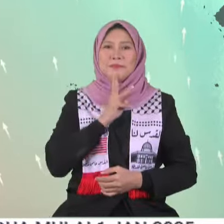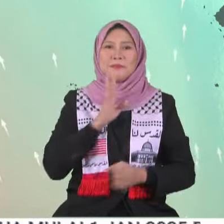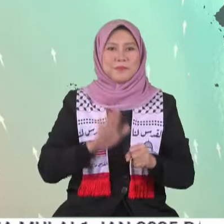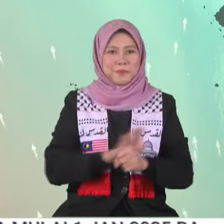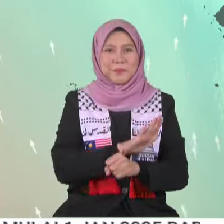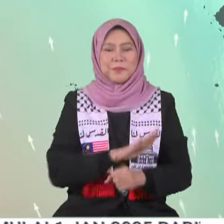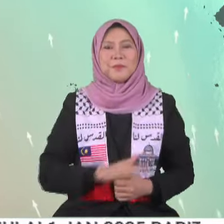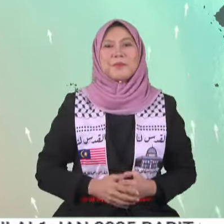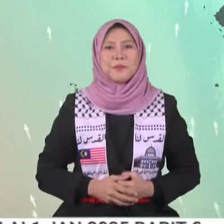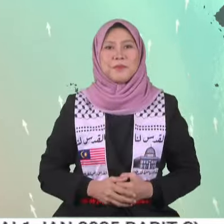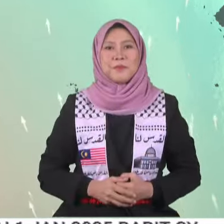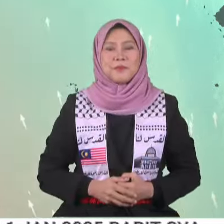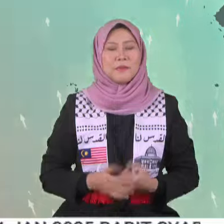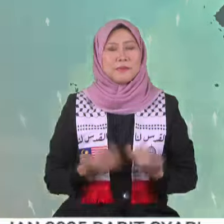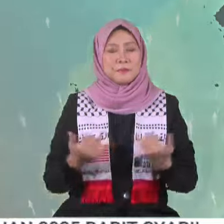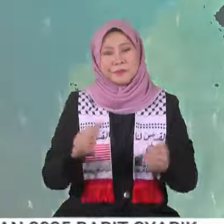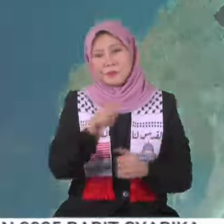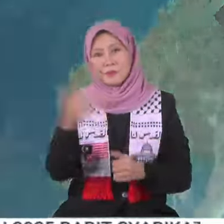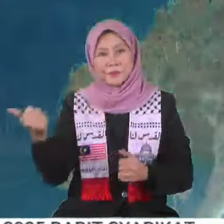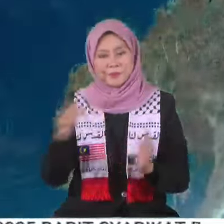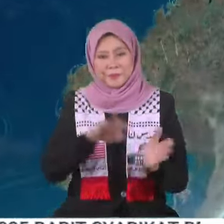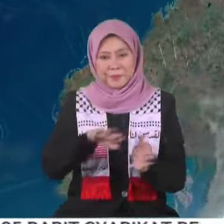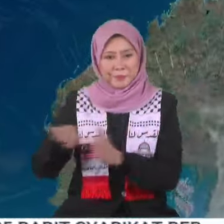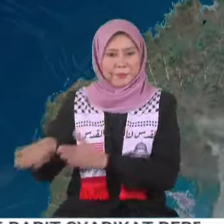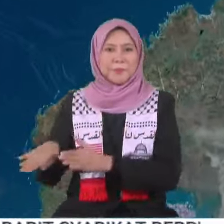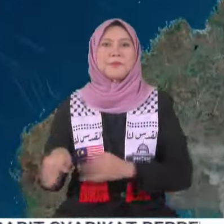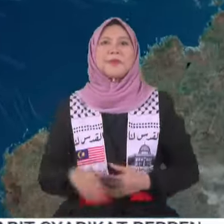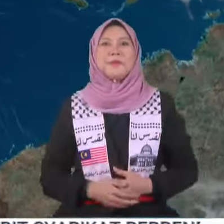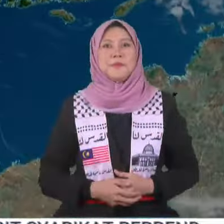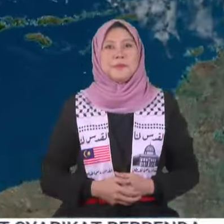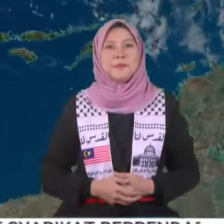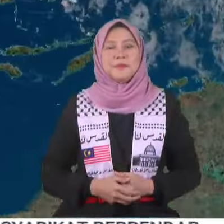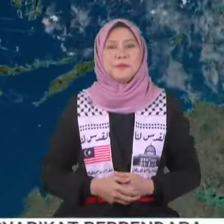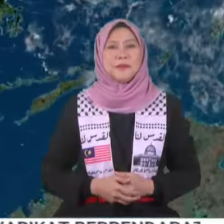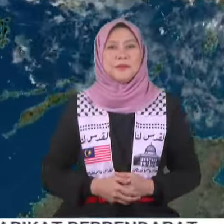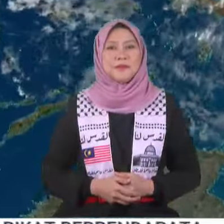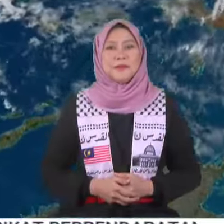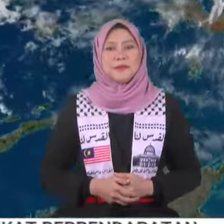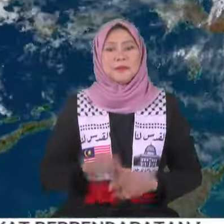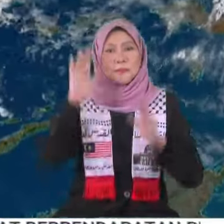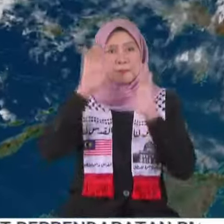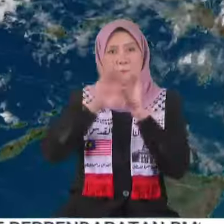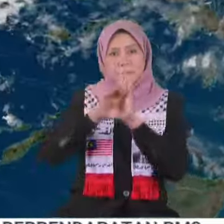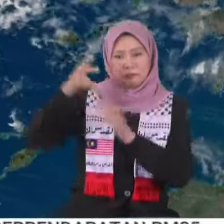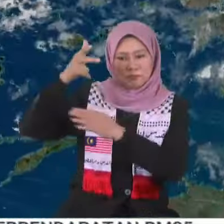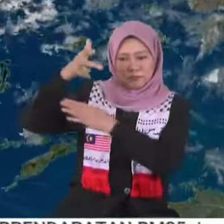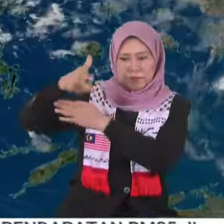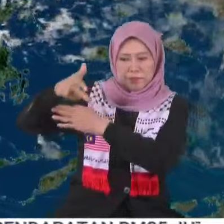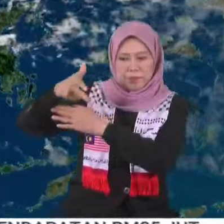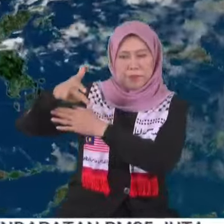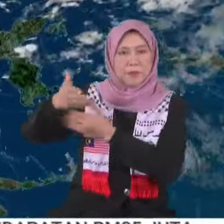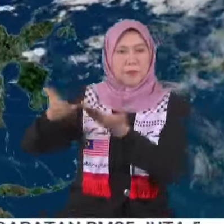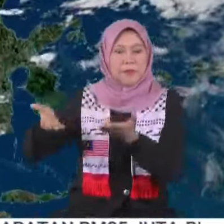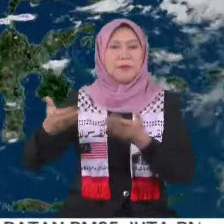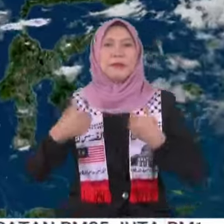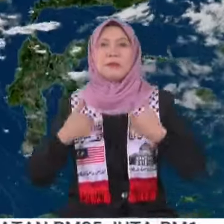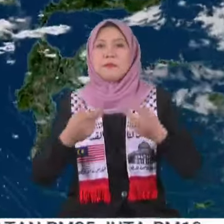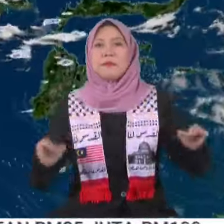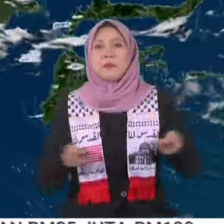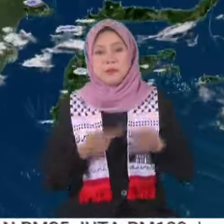Kita beralih pula pada tinjauan keadaan cuaca semasa. Melalui pemantauan imej satelit dapat diperhatikan di kebanyakan kawasan